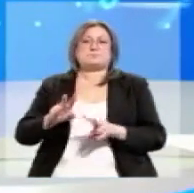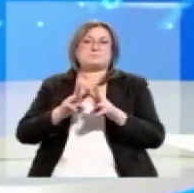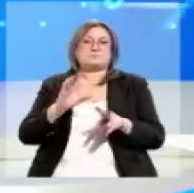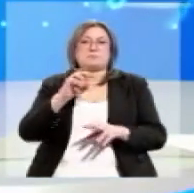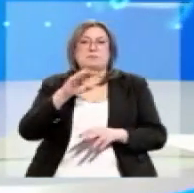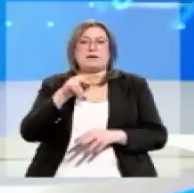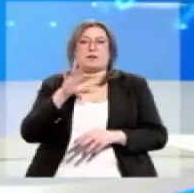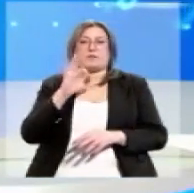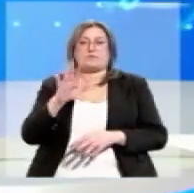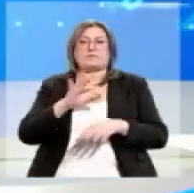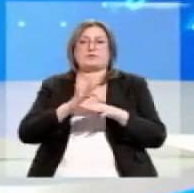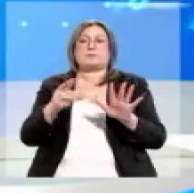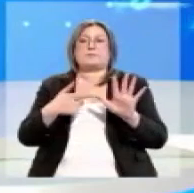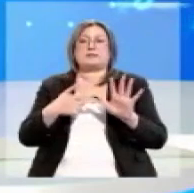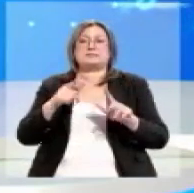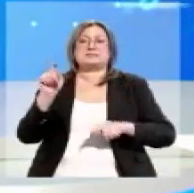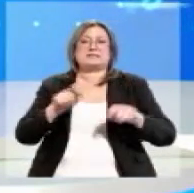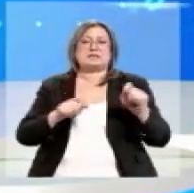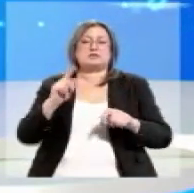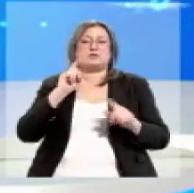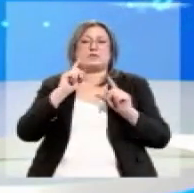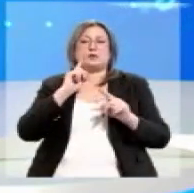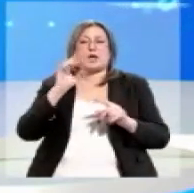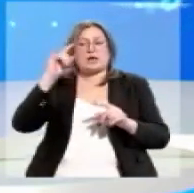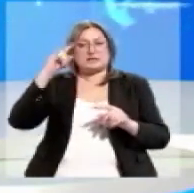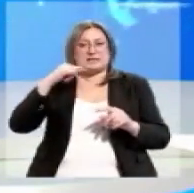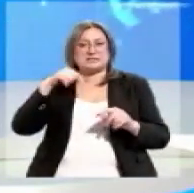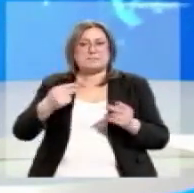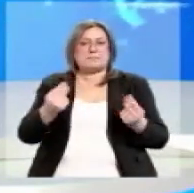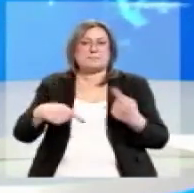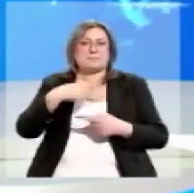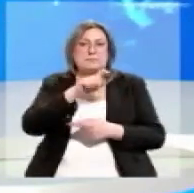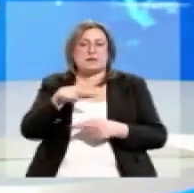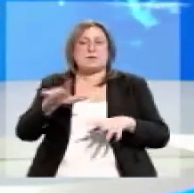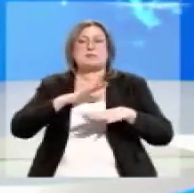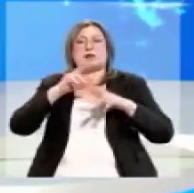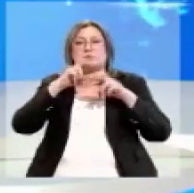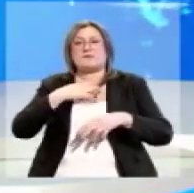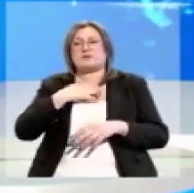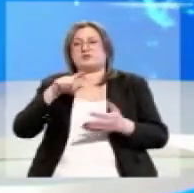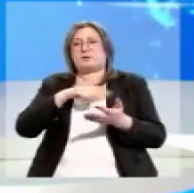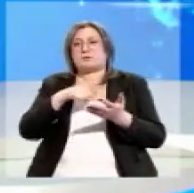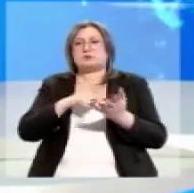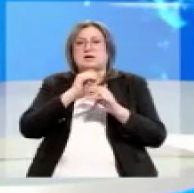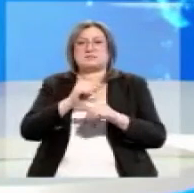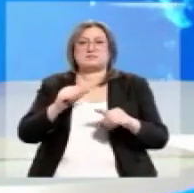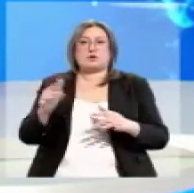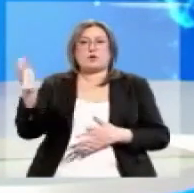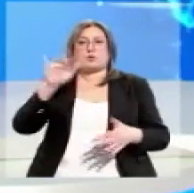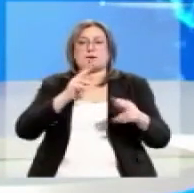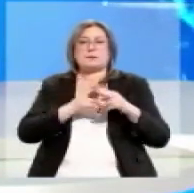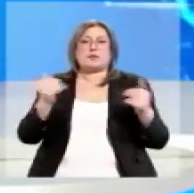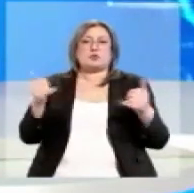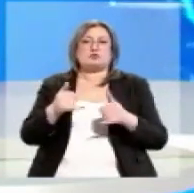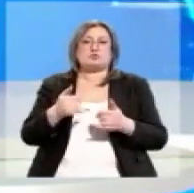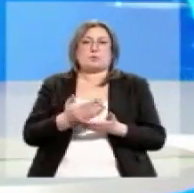Премьер-министр Алихан Смаилов провел пятое заседание Совета отечественных предпринимателей, на котором рассмотрены актуальные вопросы развития